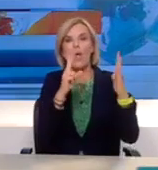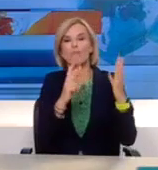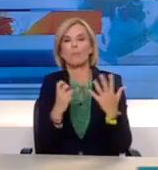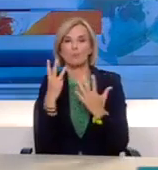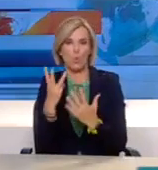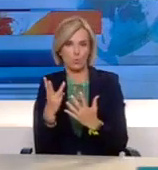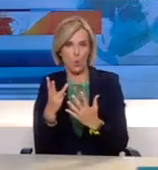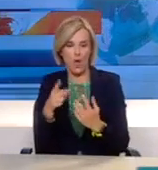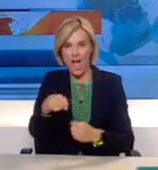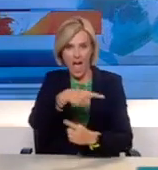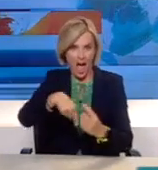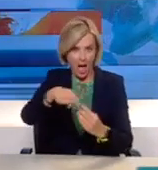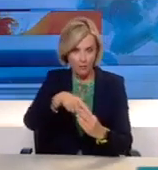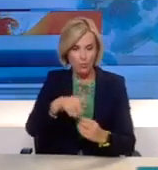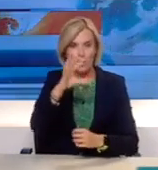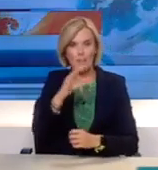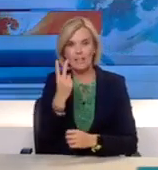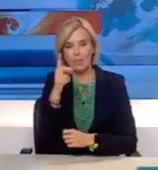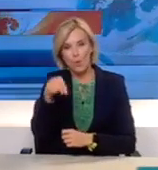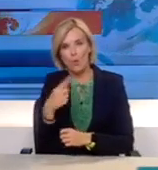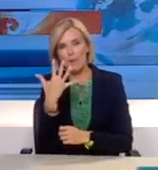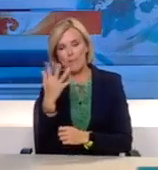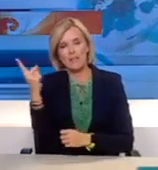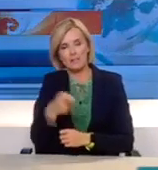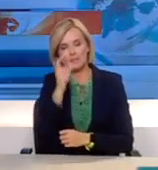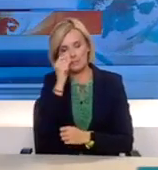εκ των οποίων το 55,2% αφορά άνδρες.